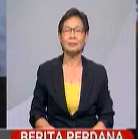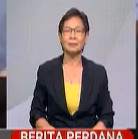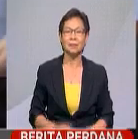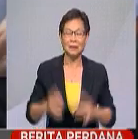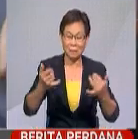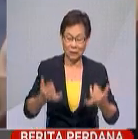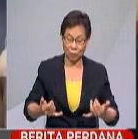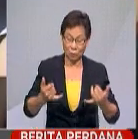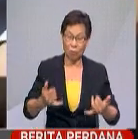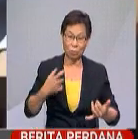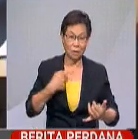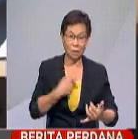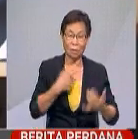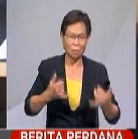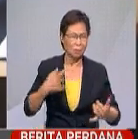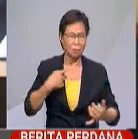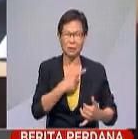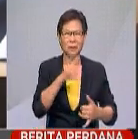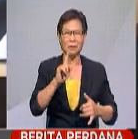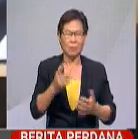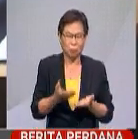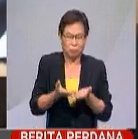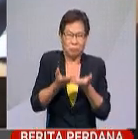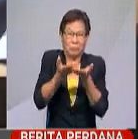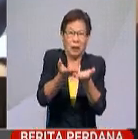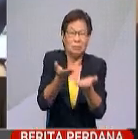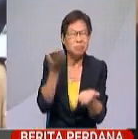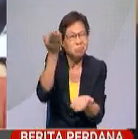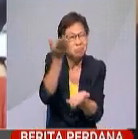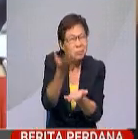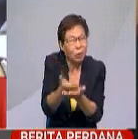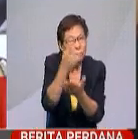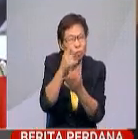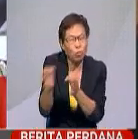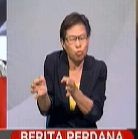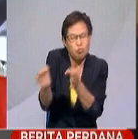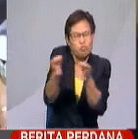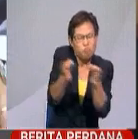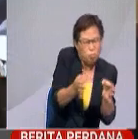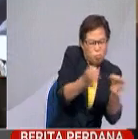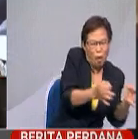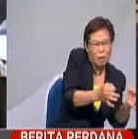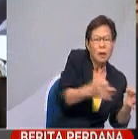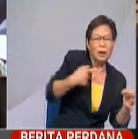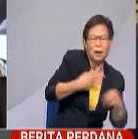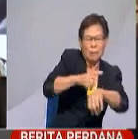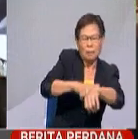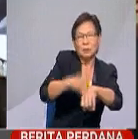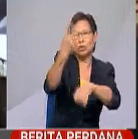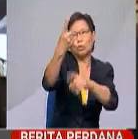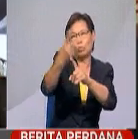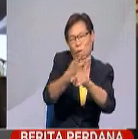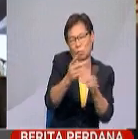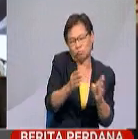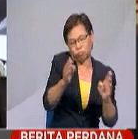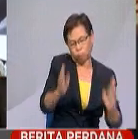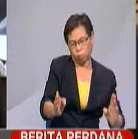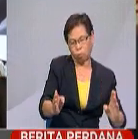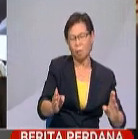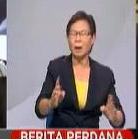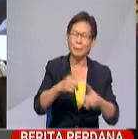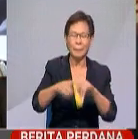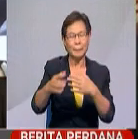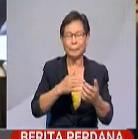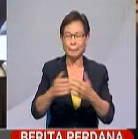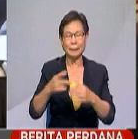Buat masa ini kita tidak ada cadangan untuk lanjutkan kerana kita bagi tempoh 2 bulan. Tapi kita tunggu dan